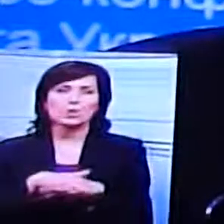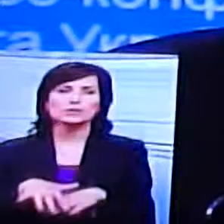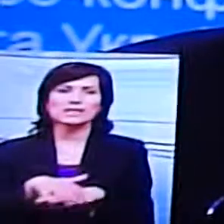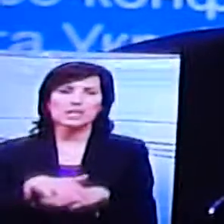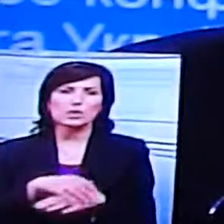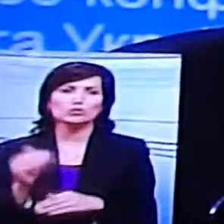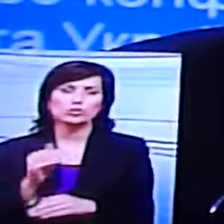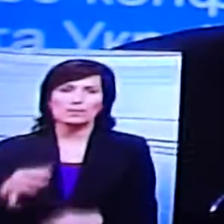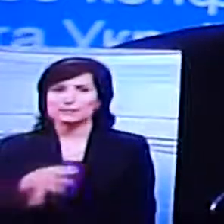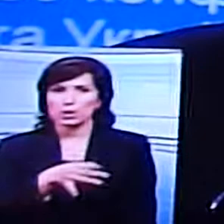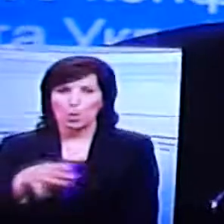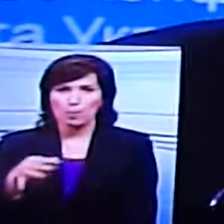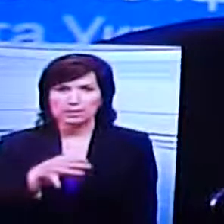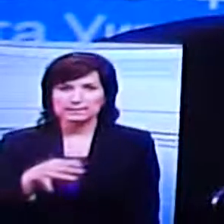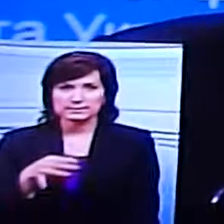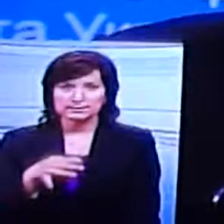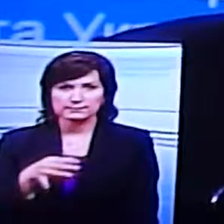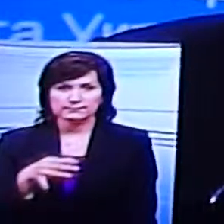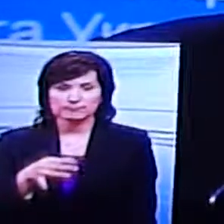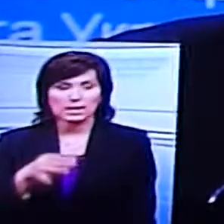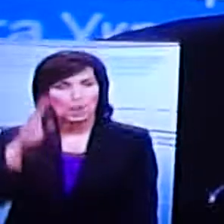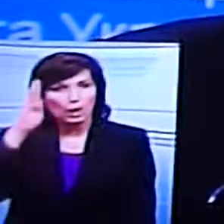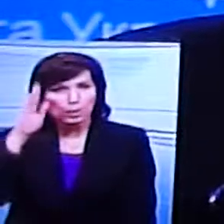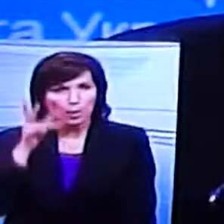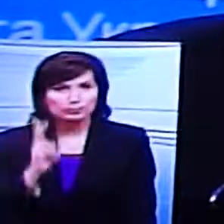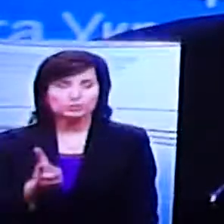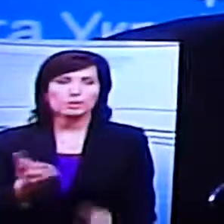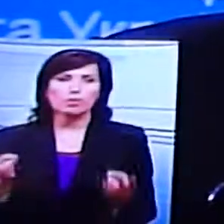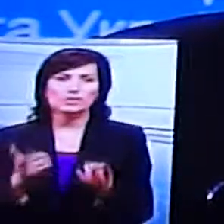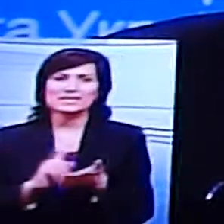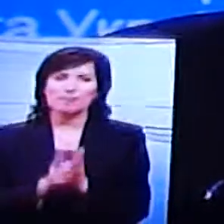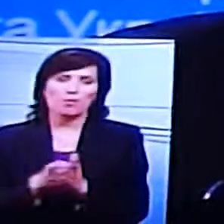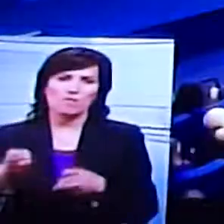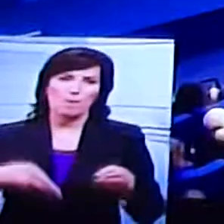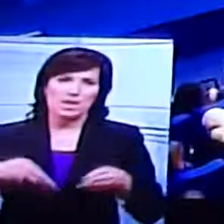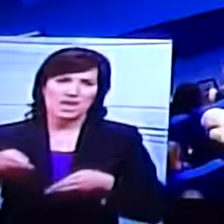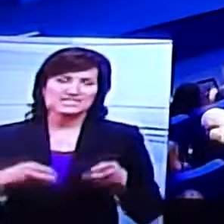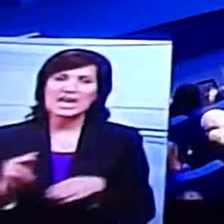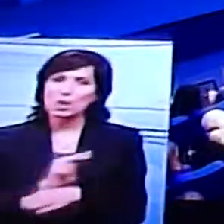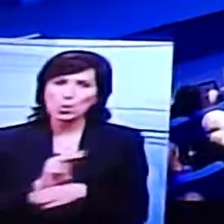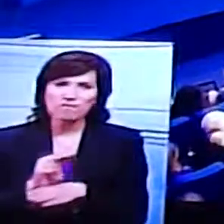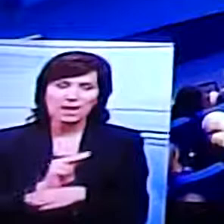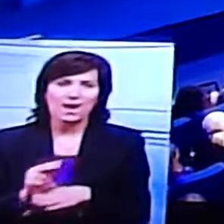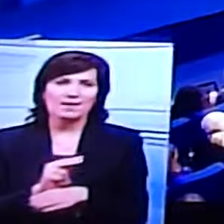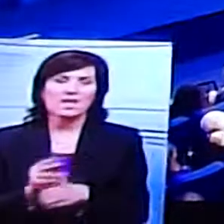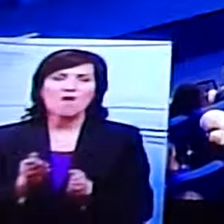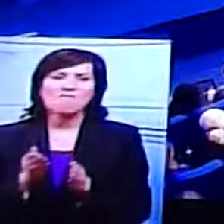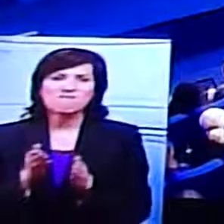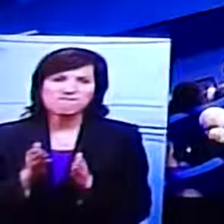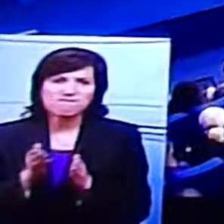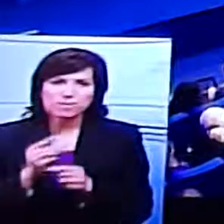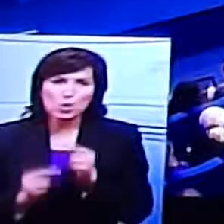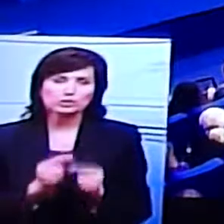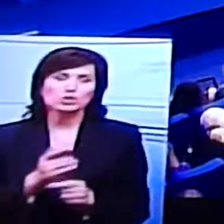район Житомирської області. Хлопчик потребував термінової операції, лікування вродженої вади